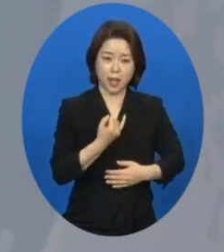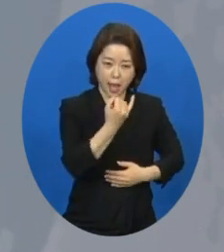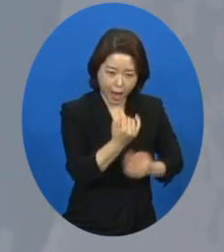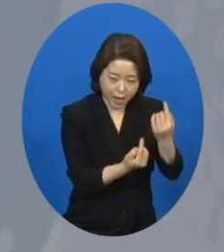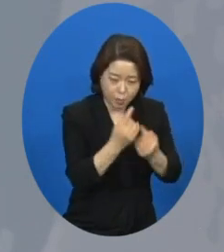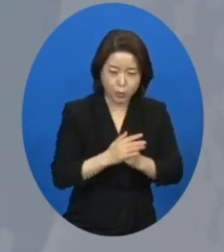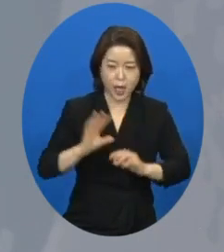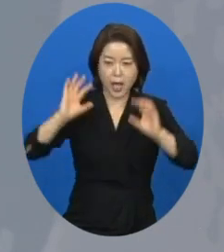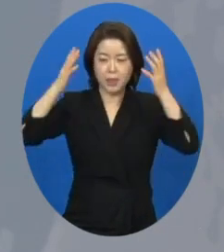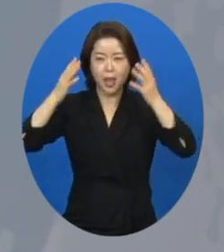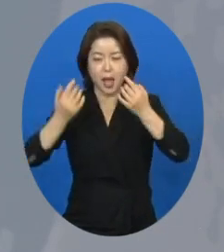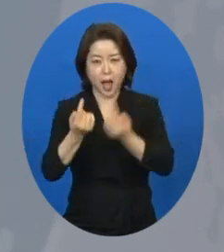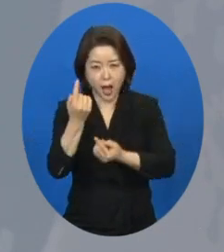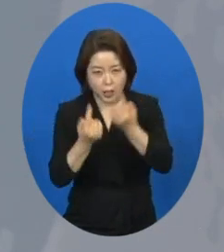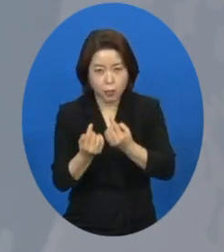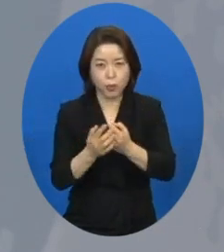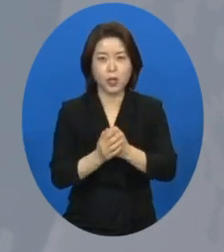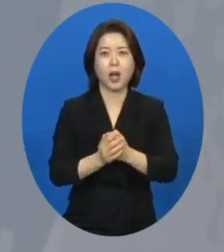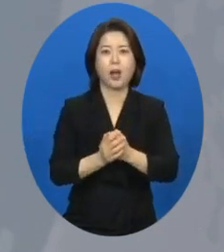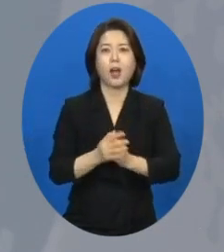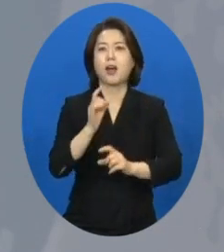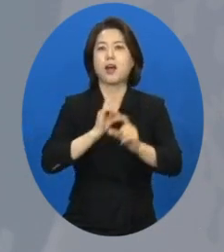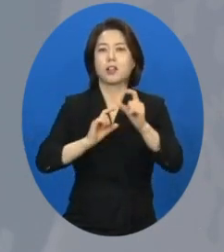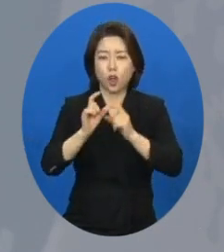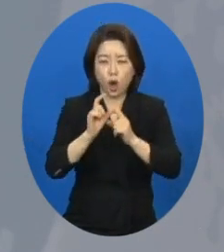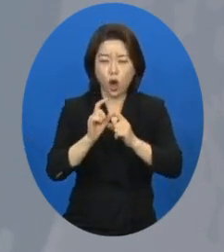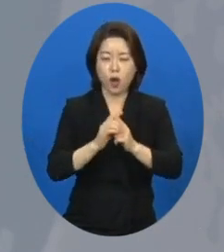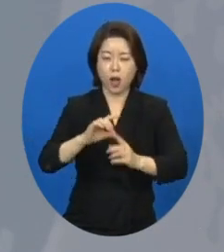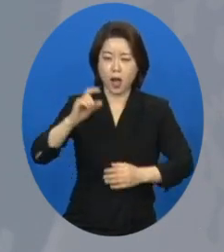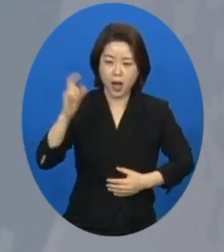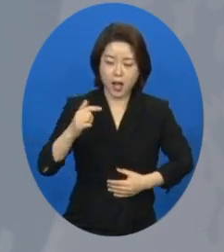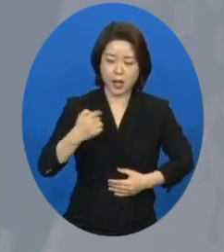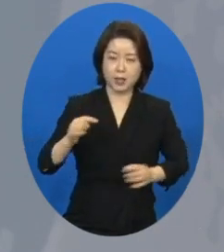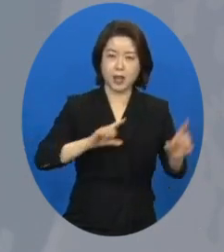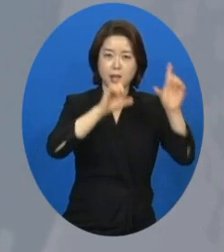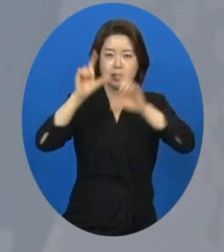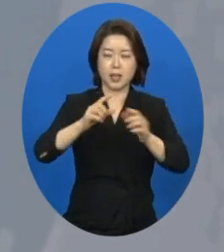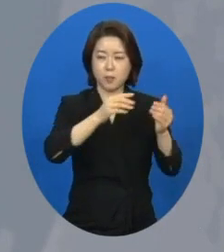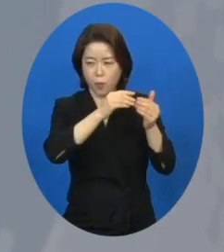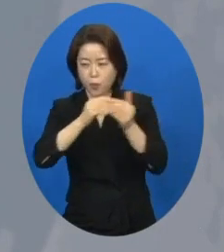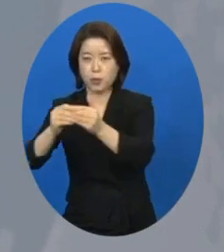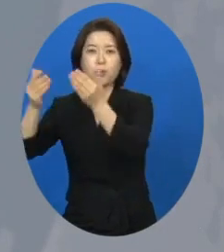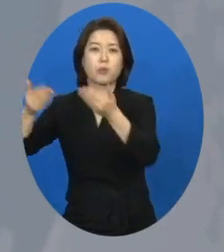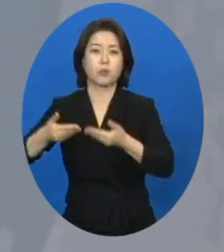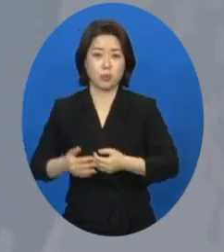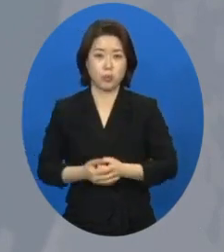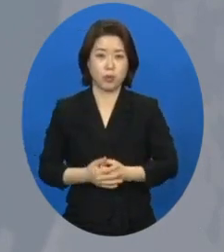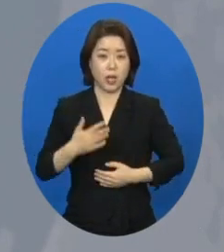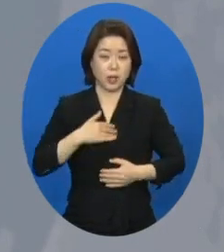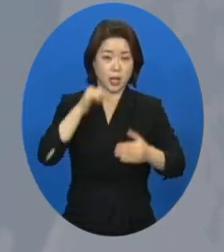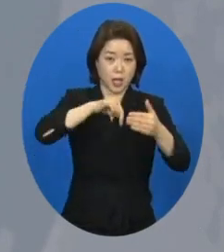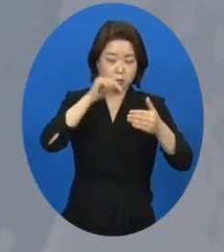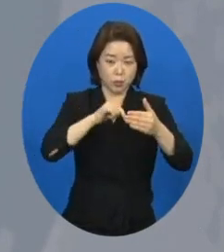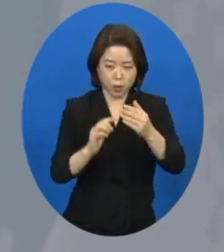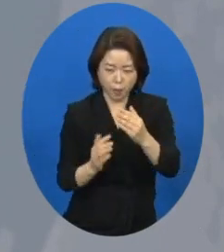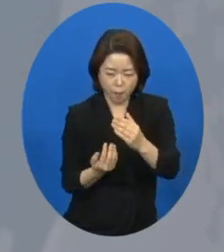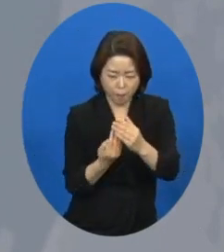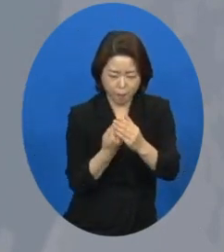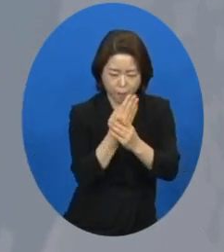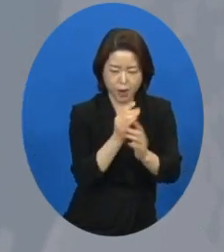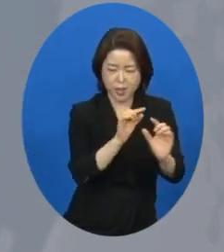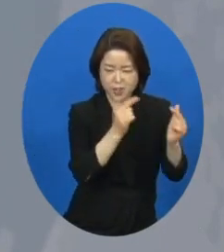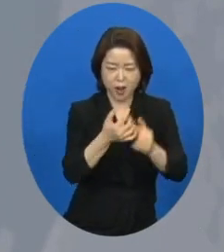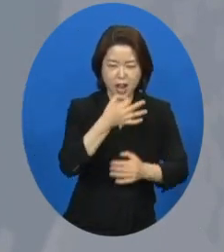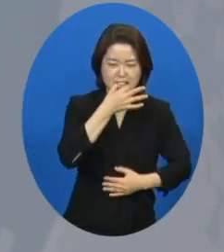내 아이들 석경이와 뚜기보다도 더 강하게 내 삶을 이끌어갔다. 내 속에서 일어나는 수많은